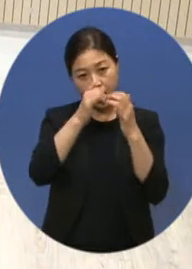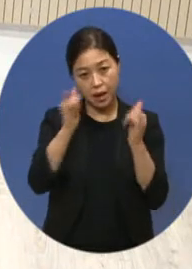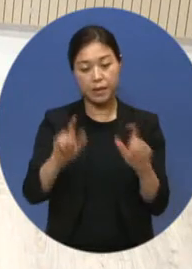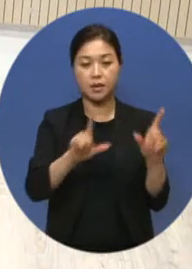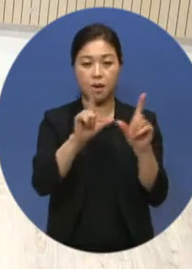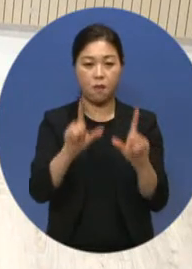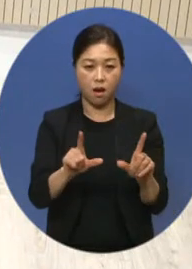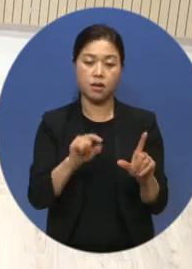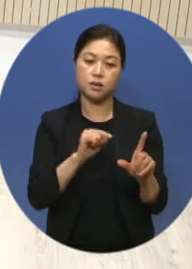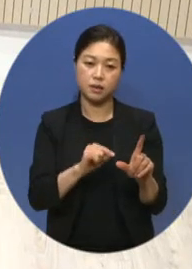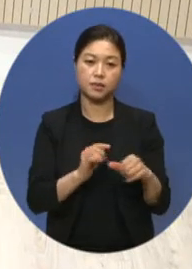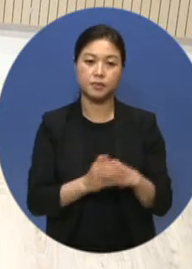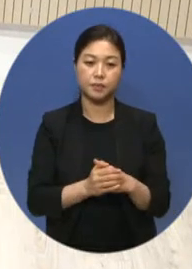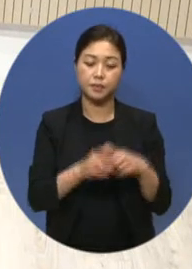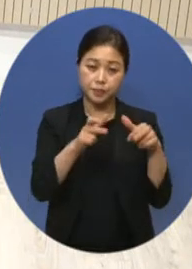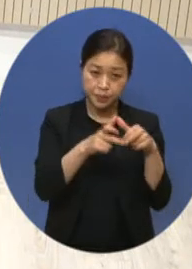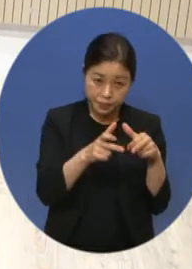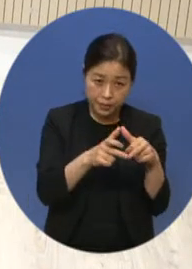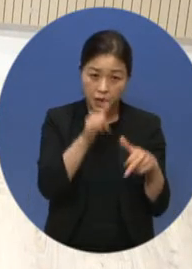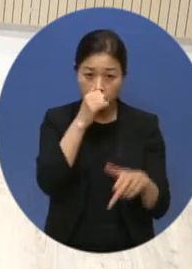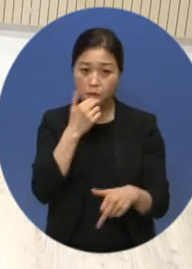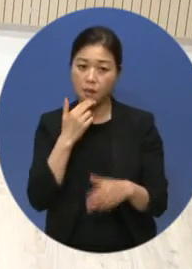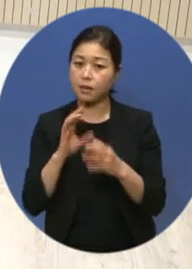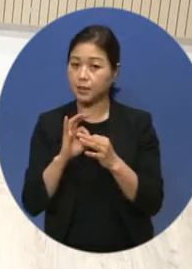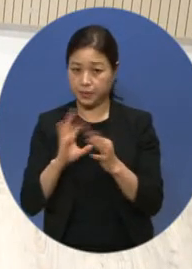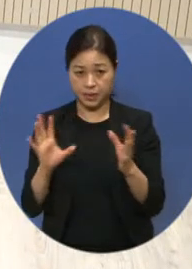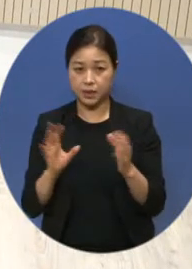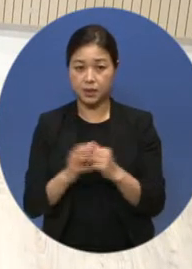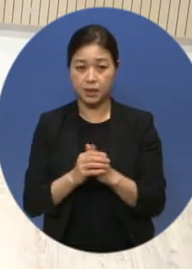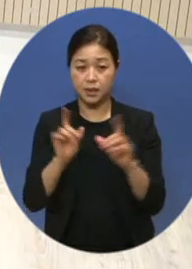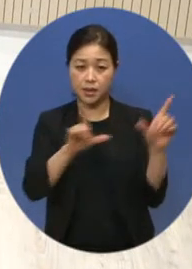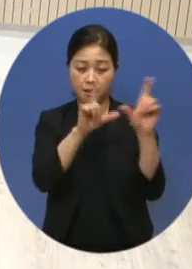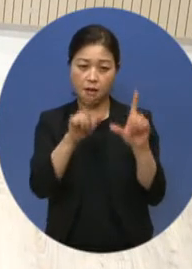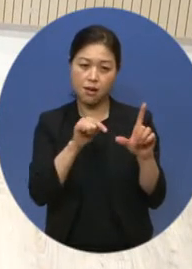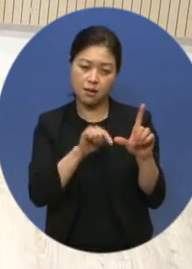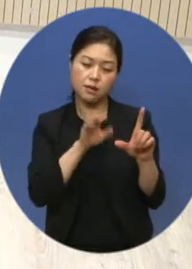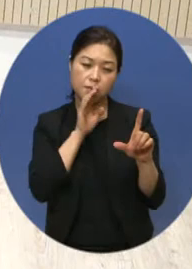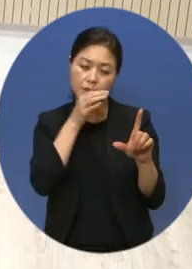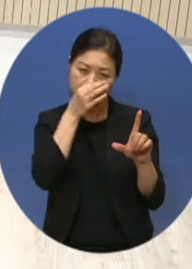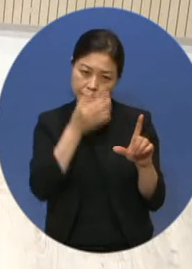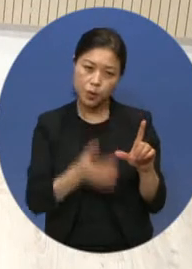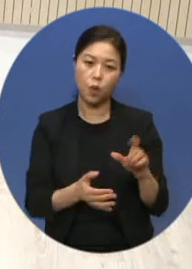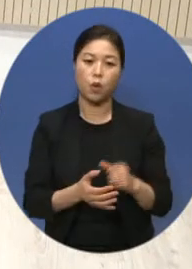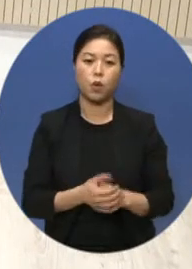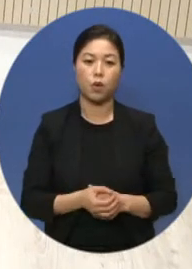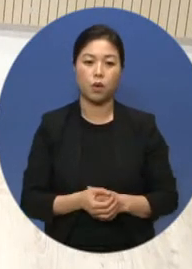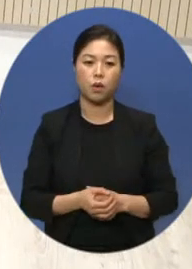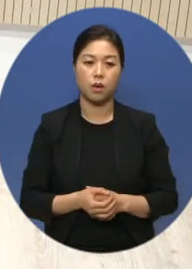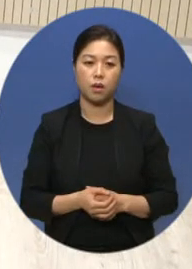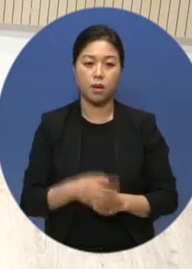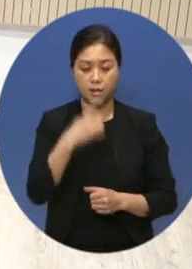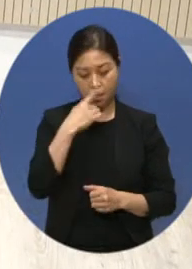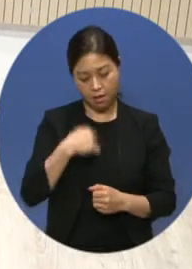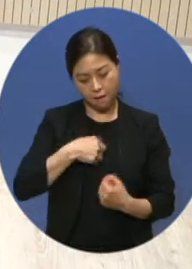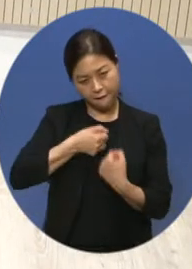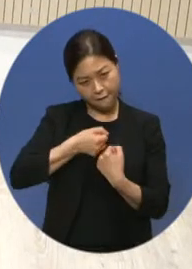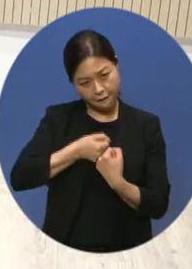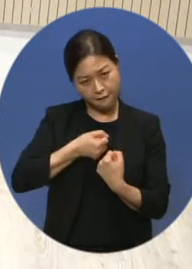삶은 장애인이든 비장애인이든 그 삶 자체가 굉장히 힘든 어떤 자기와의